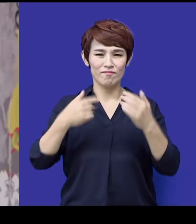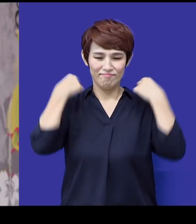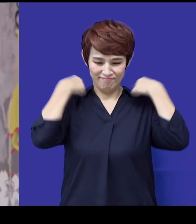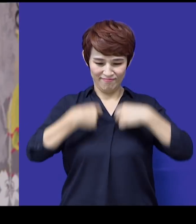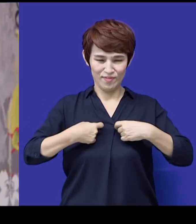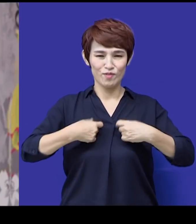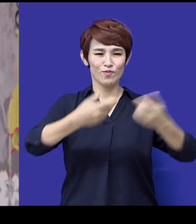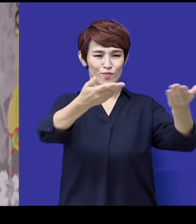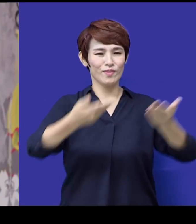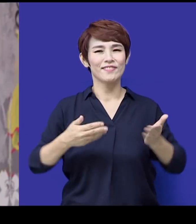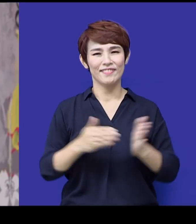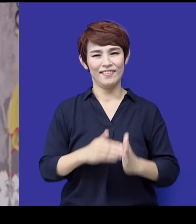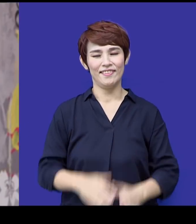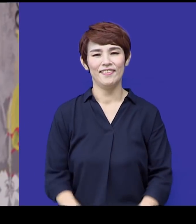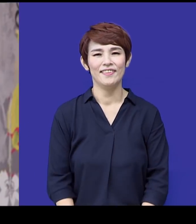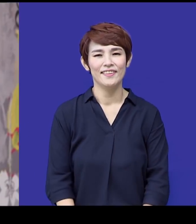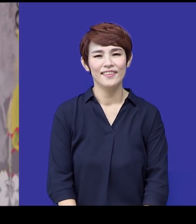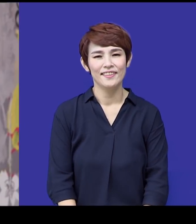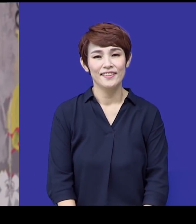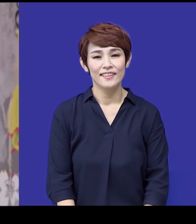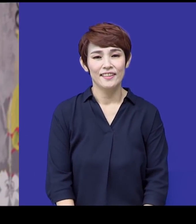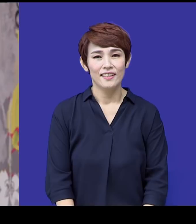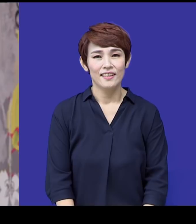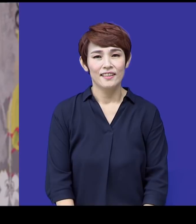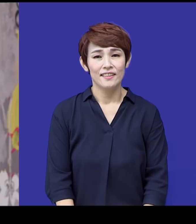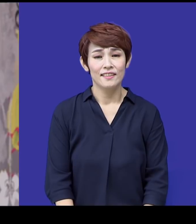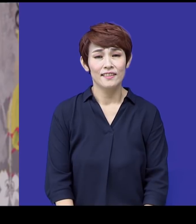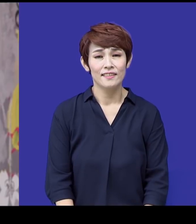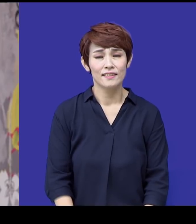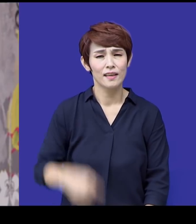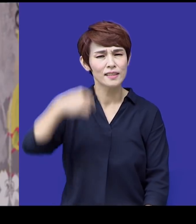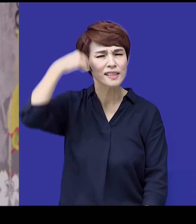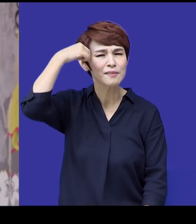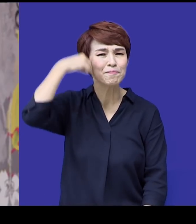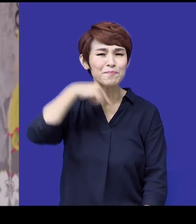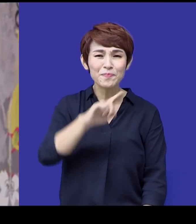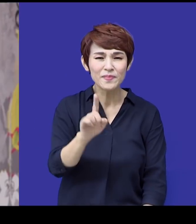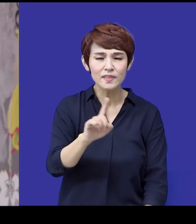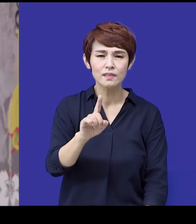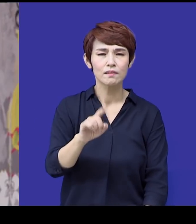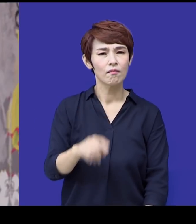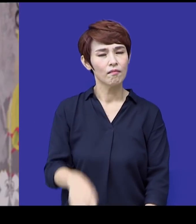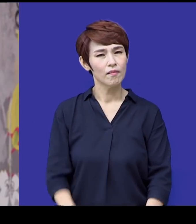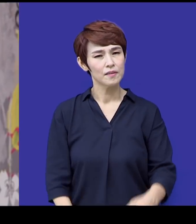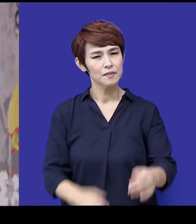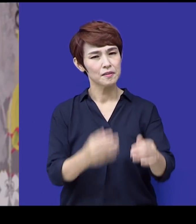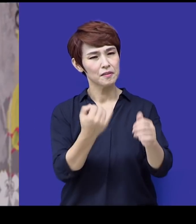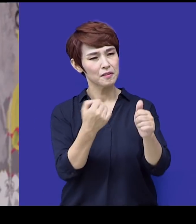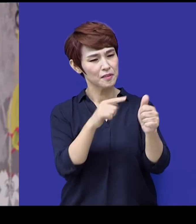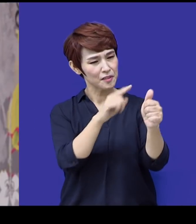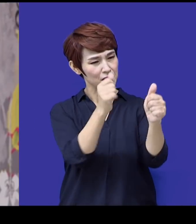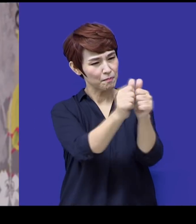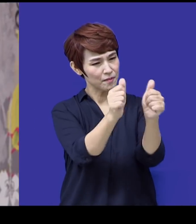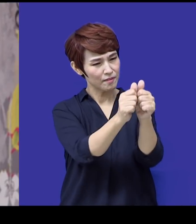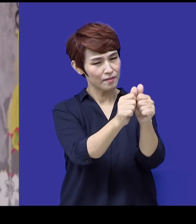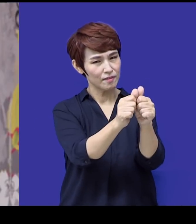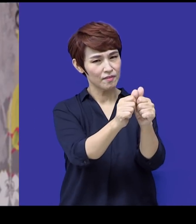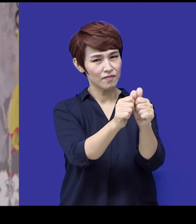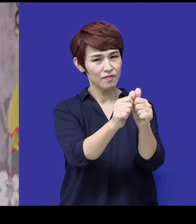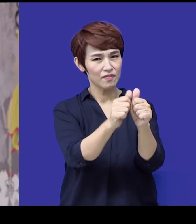그걸 받으면서 갑작스럽게 느낌이 네. 이 사람이 나한테 줘서